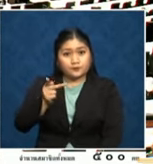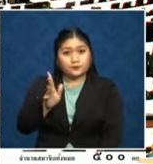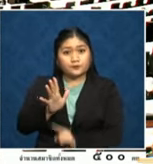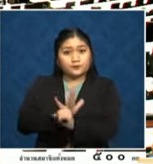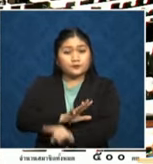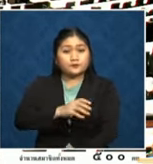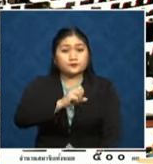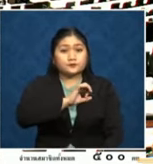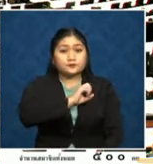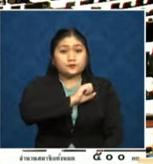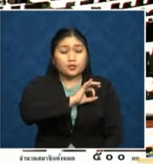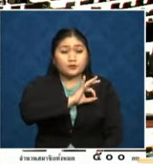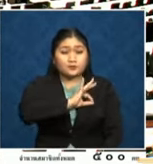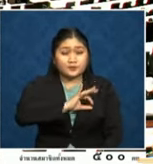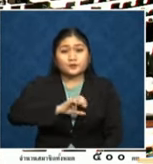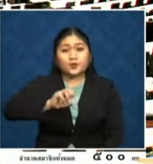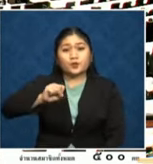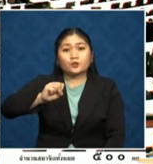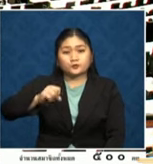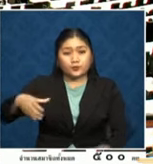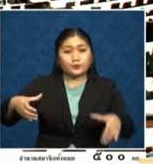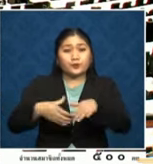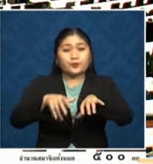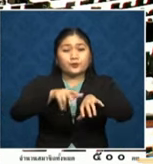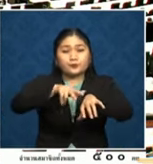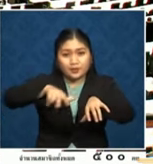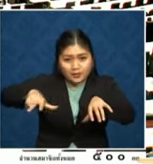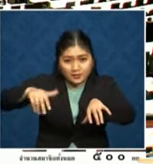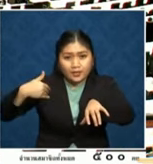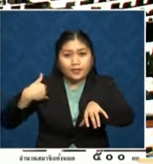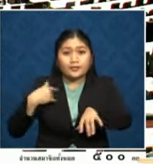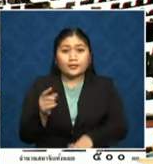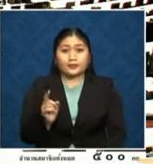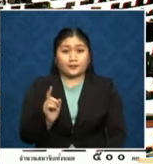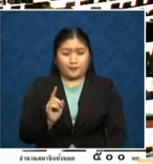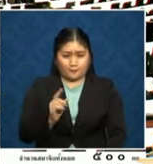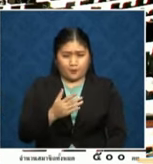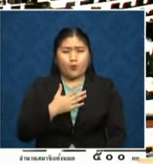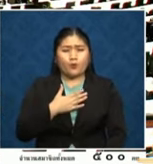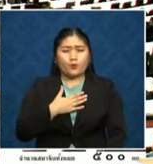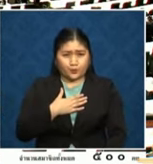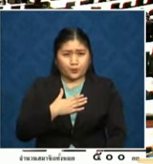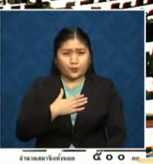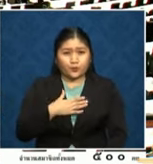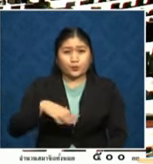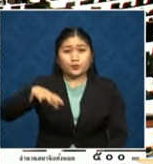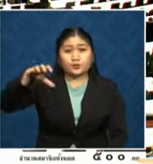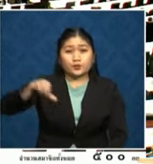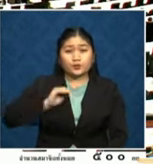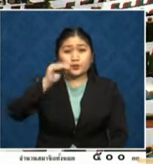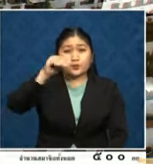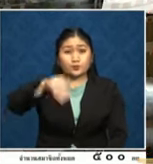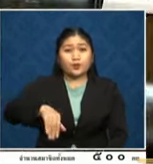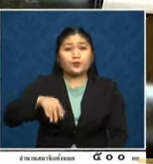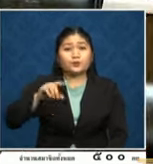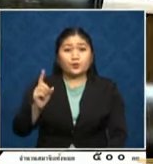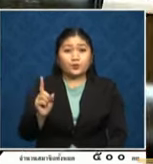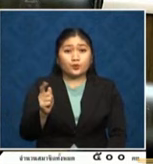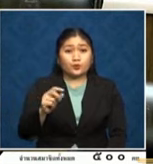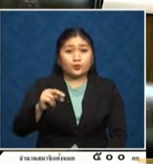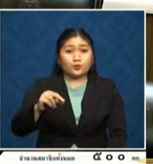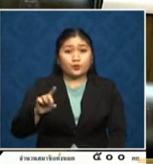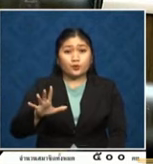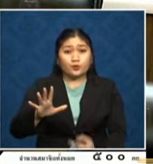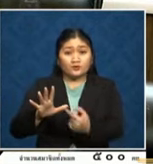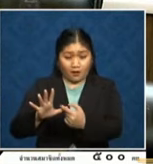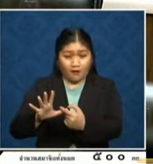ราษฎรจังหวัดลำพูนพรรคเพื่อไทยผมนะครับได้รับเรื่องร้องเรียนจากเทศบาลตำบลดงดำอำเภอลี้จังหวัดลำพูน